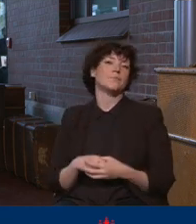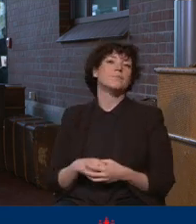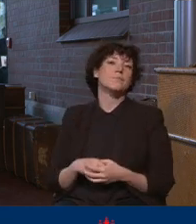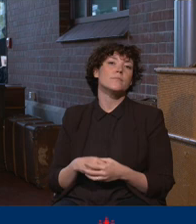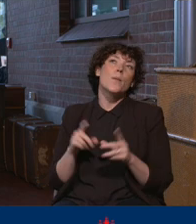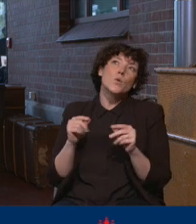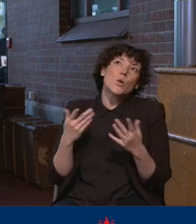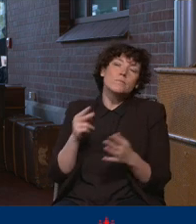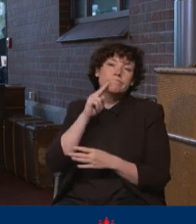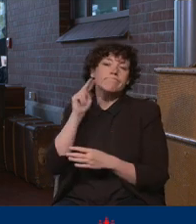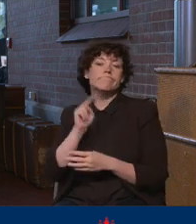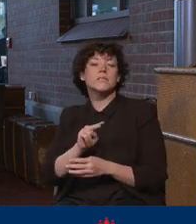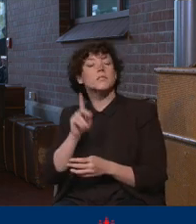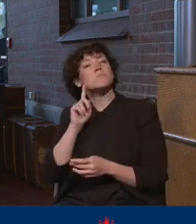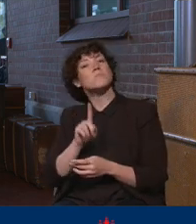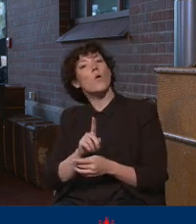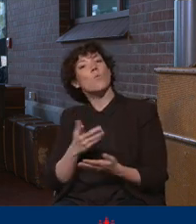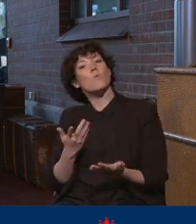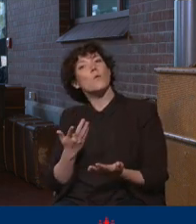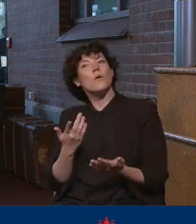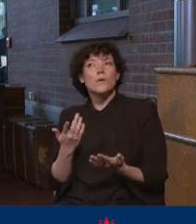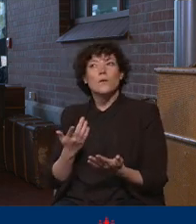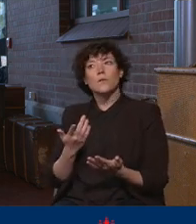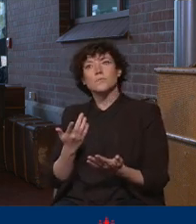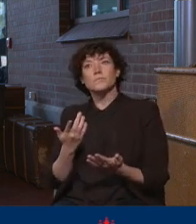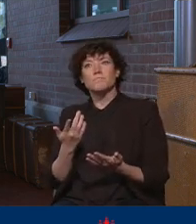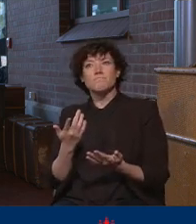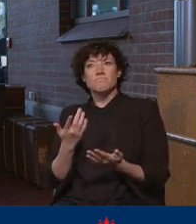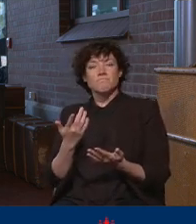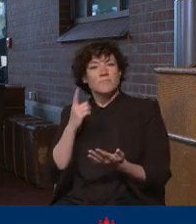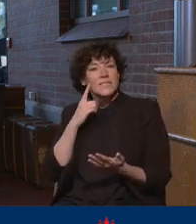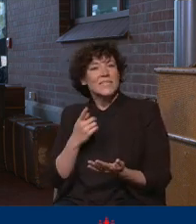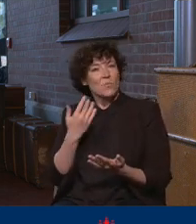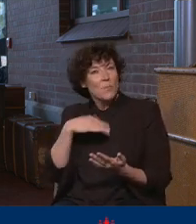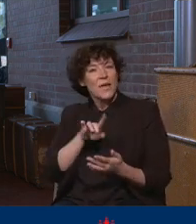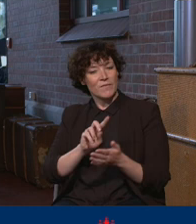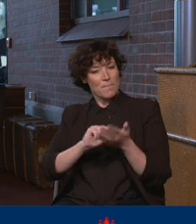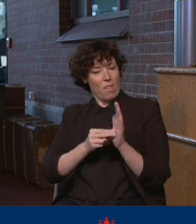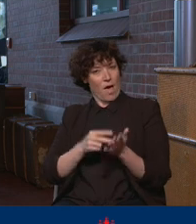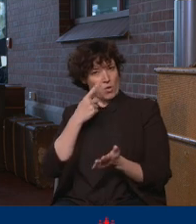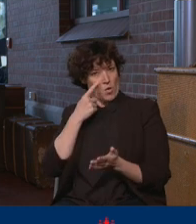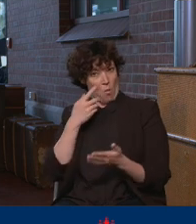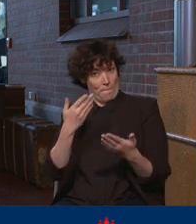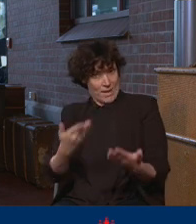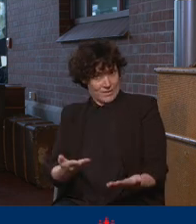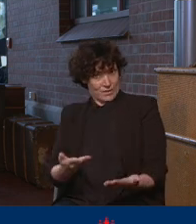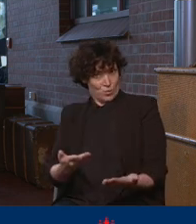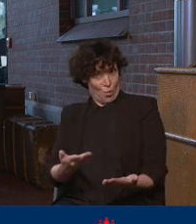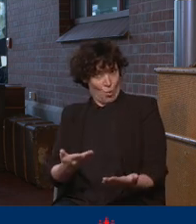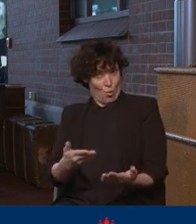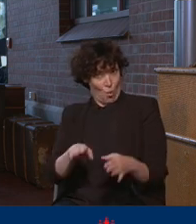sicht glaube ich dass diese planung so wie sie jetzt angelegt ist in den grundzügen